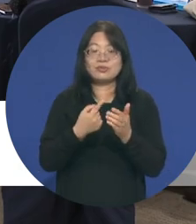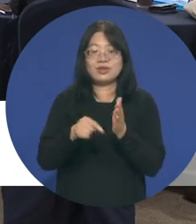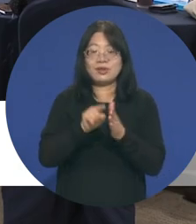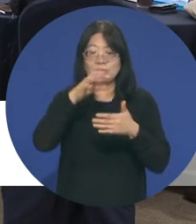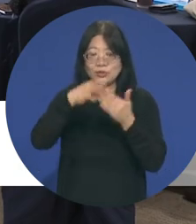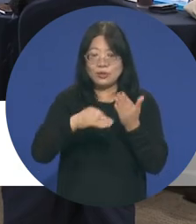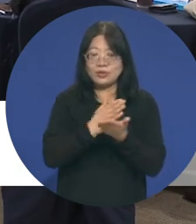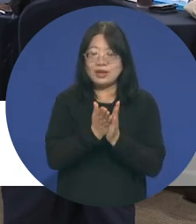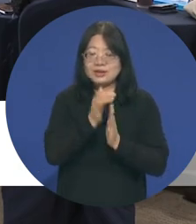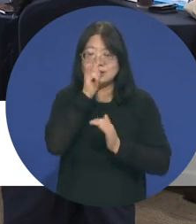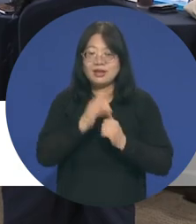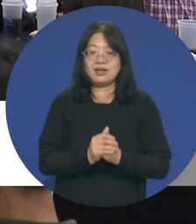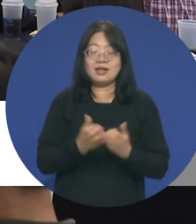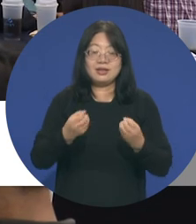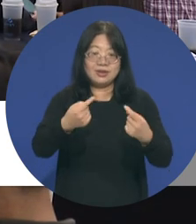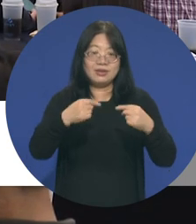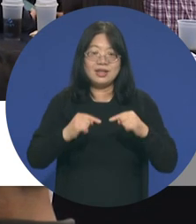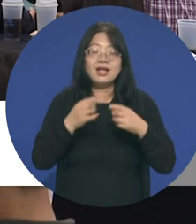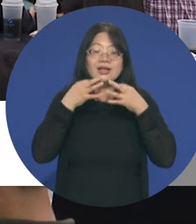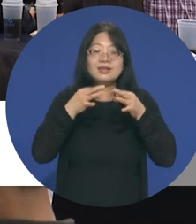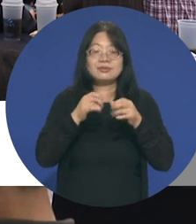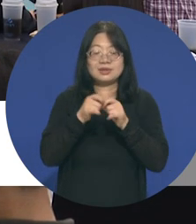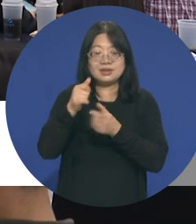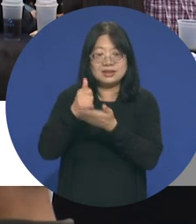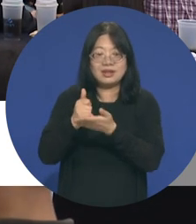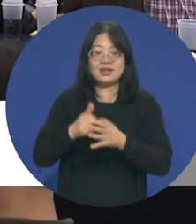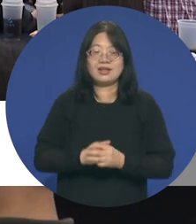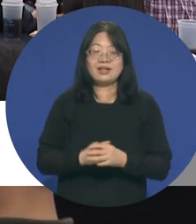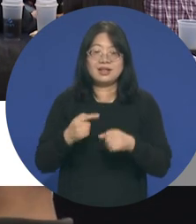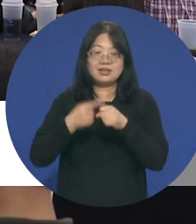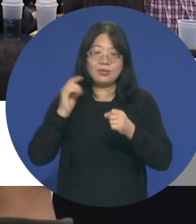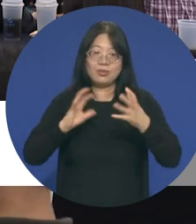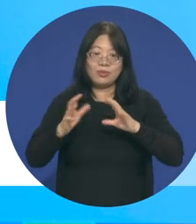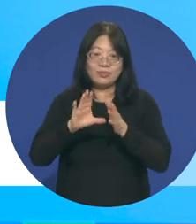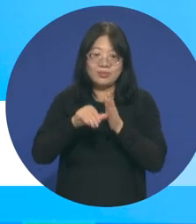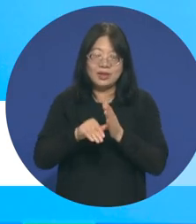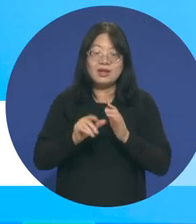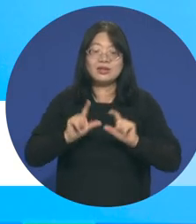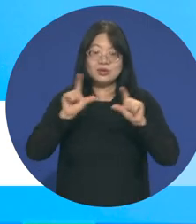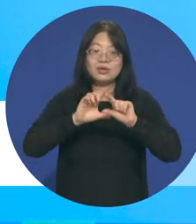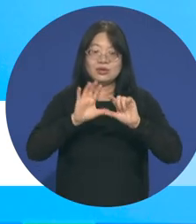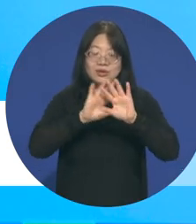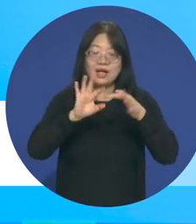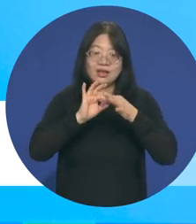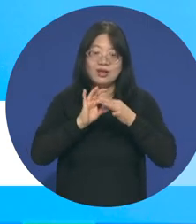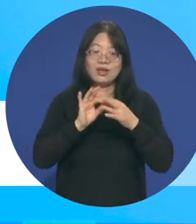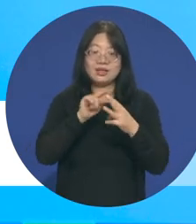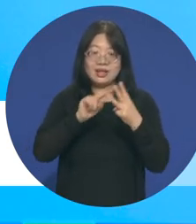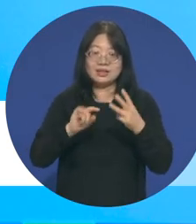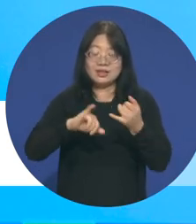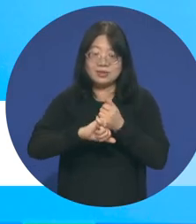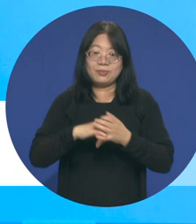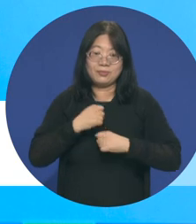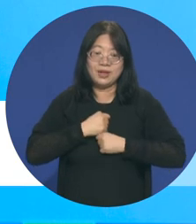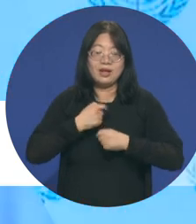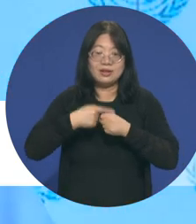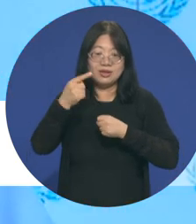진행됩니다. 행사에 참석한 김동현 경기도지사는 지난해 포럼 때 한 기후 관련 세 가지 약속을 지켰다며